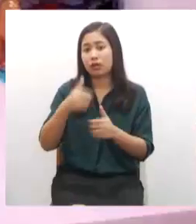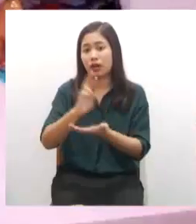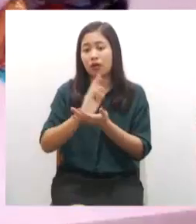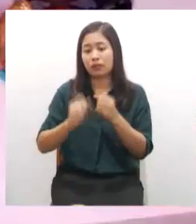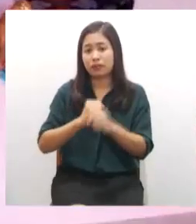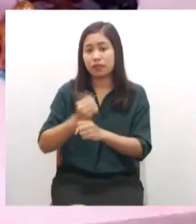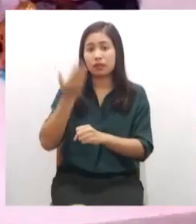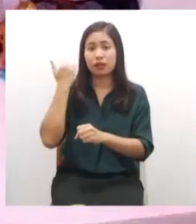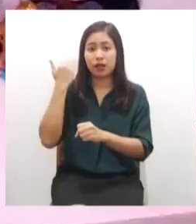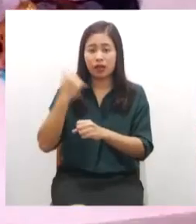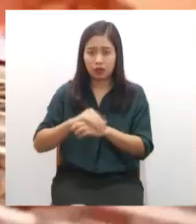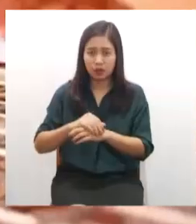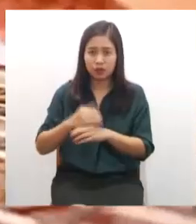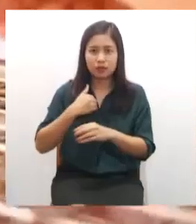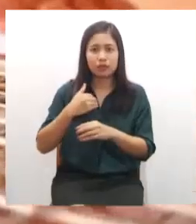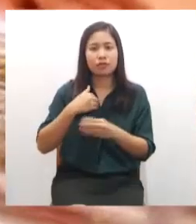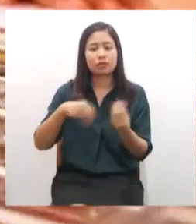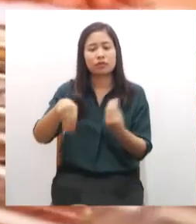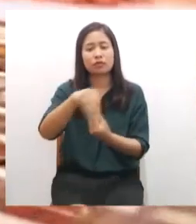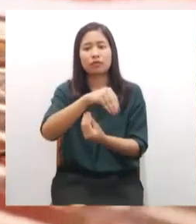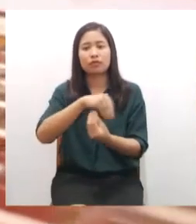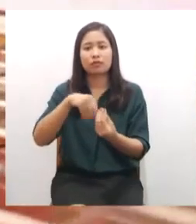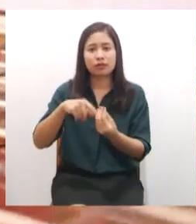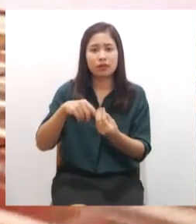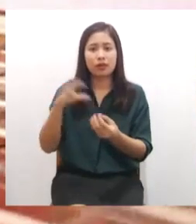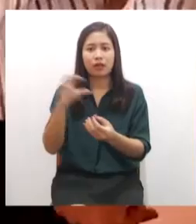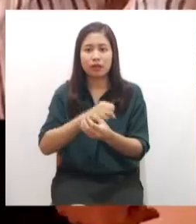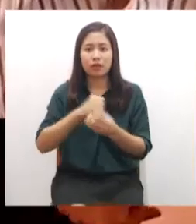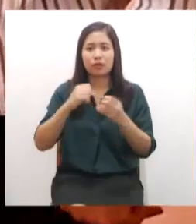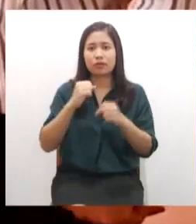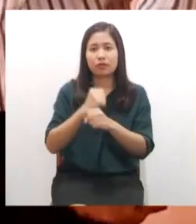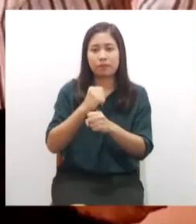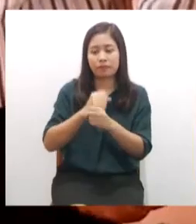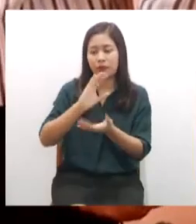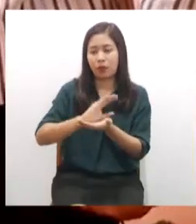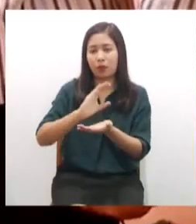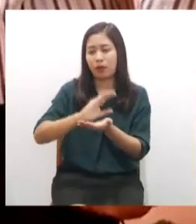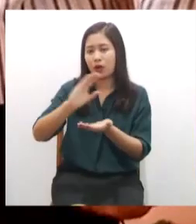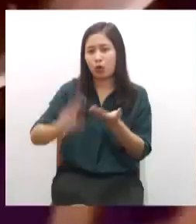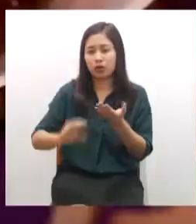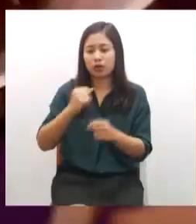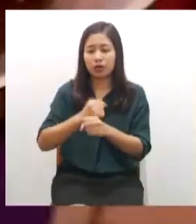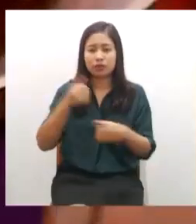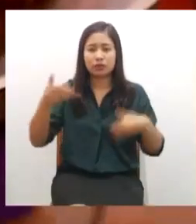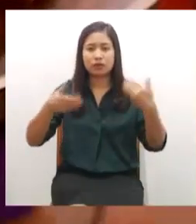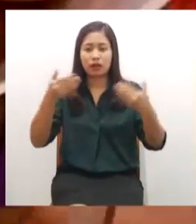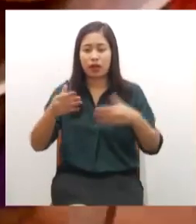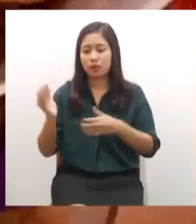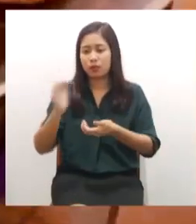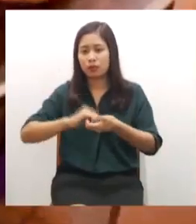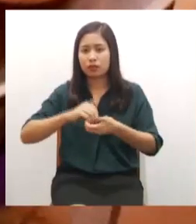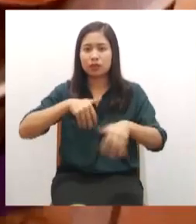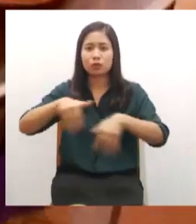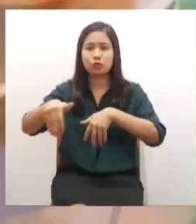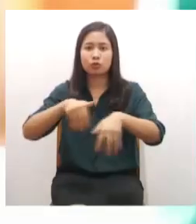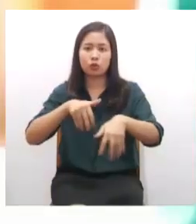ล้วจากนั้นนะครับมีหลากหลายบริษัทมาทาบทามเพื่อที่จะให้งบประมาณส่วนหนึ่งในการทำกิจกรรมกับชุมชนหรือกับนักเรียน